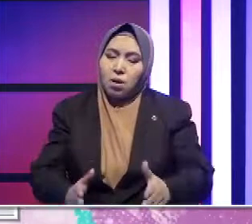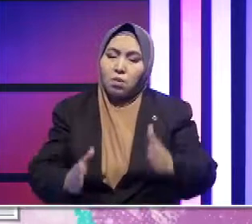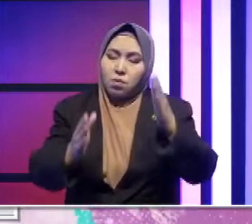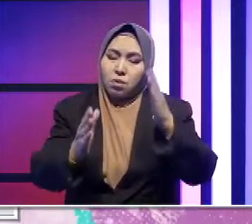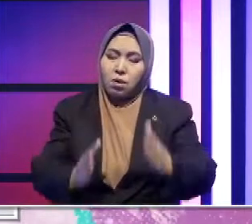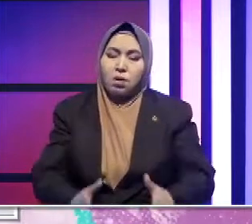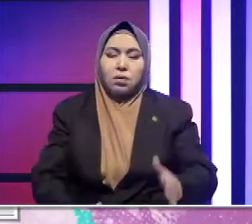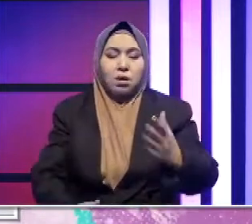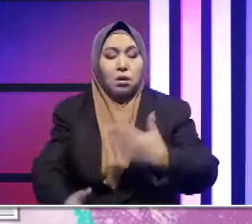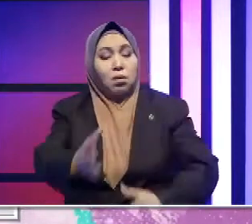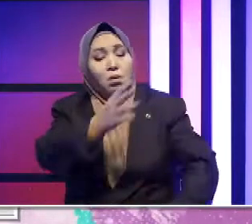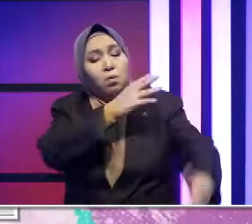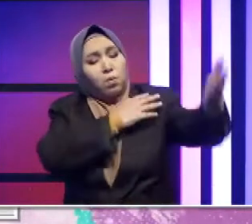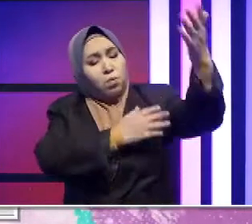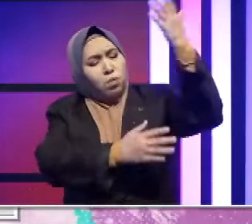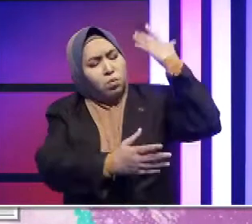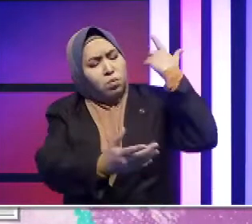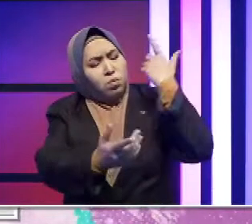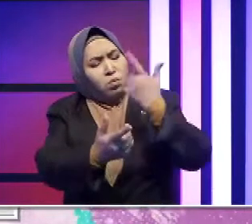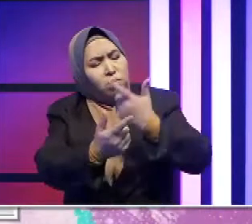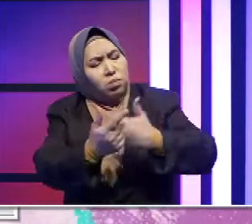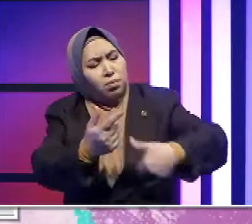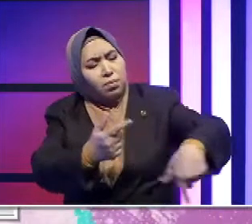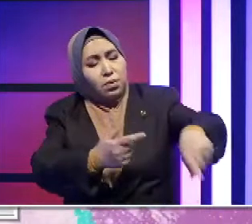كذب الذين من